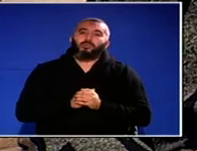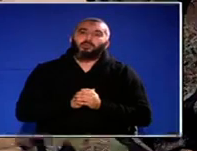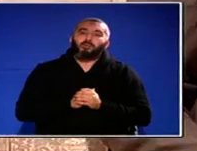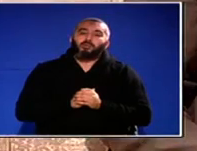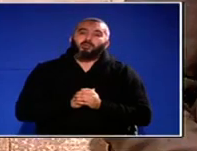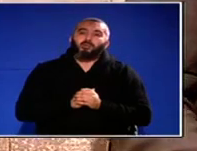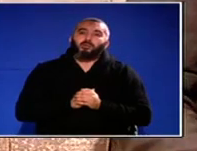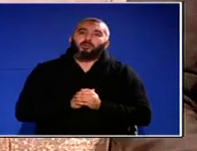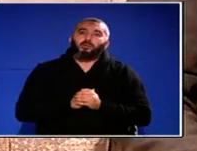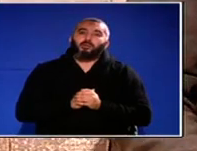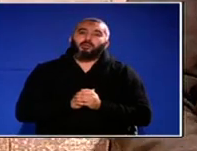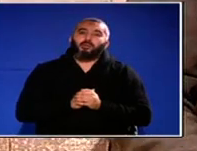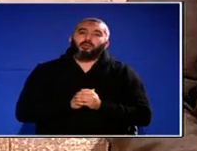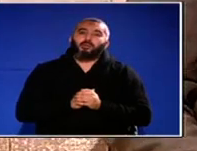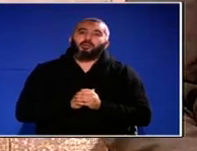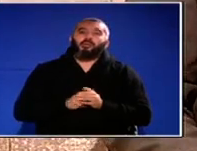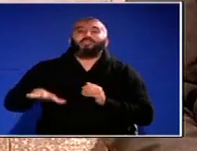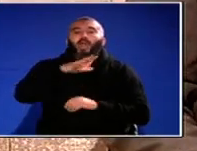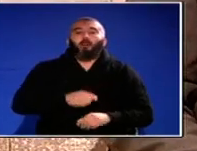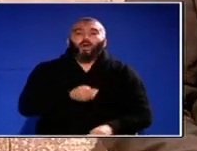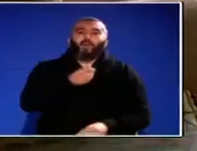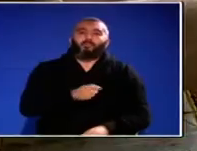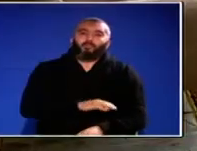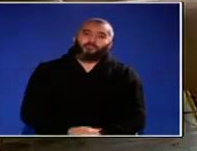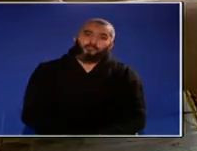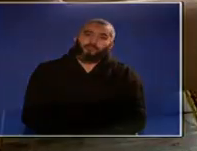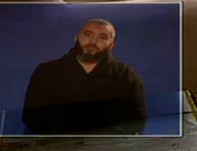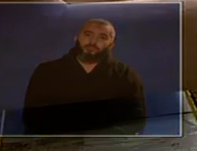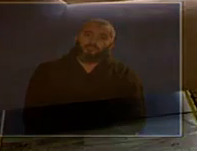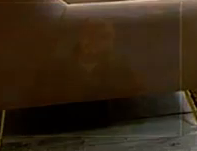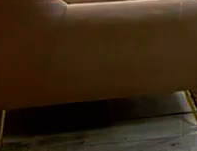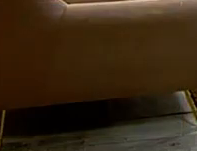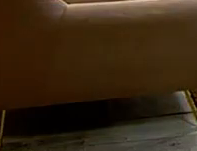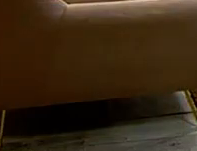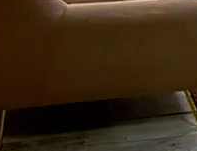يبارك فيكم إن شاء الله. السلام عليكم. عليكم.